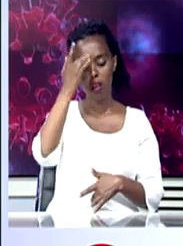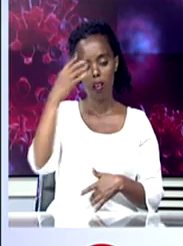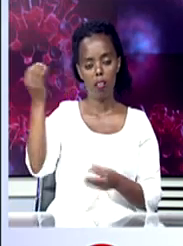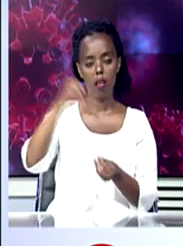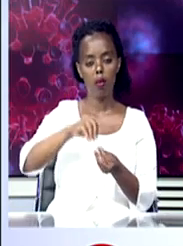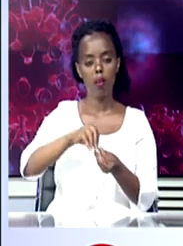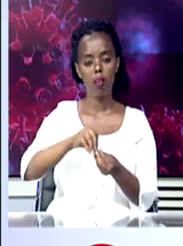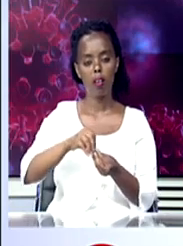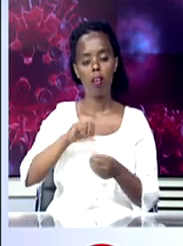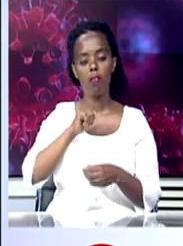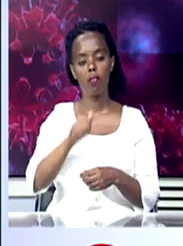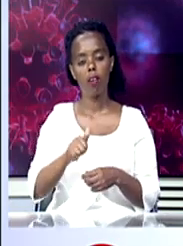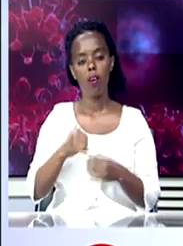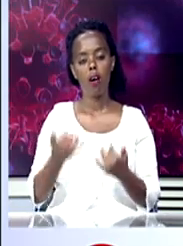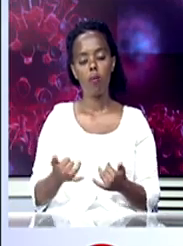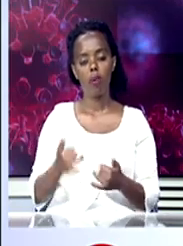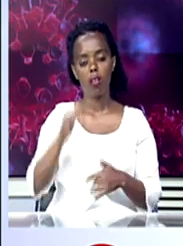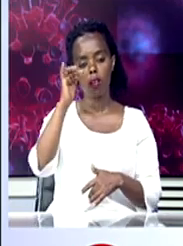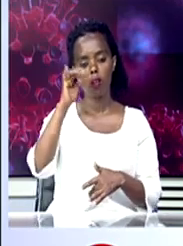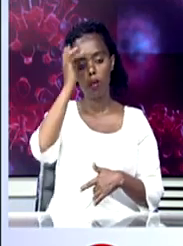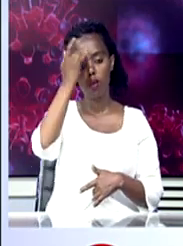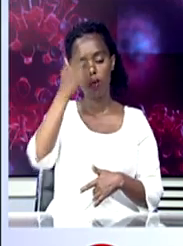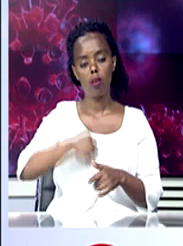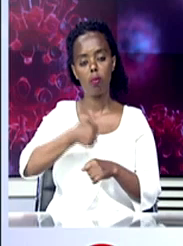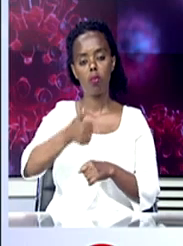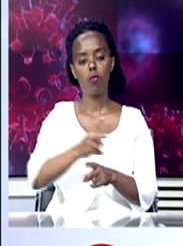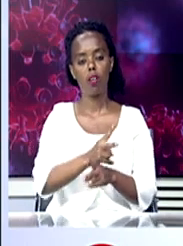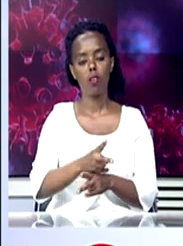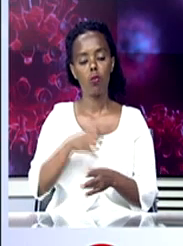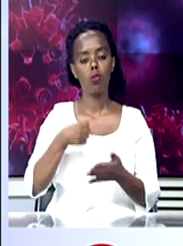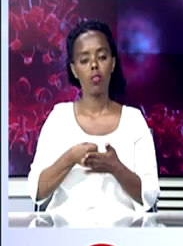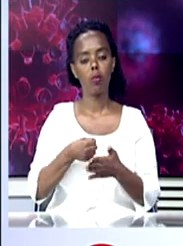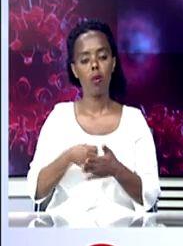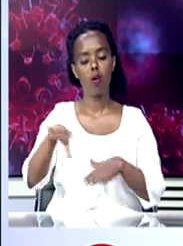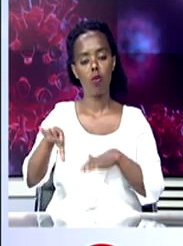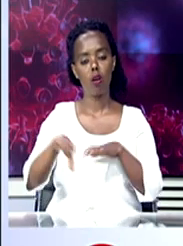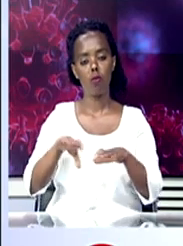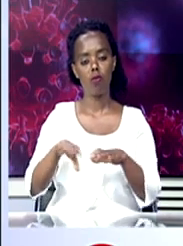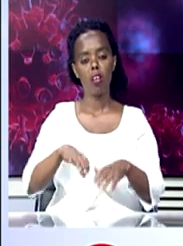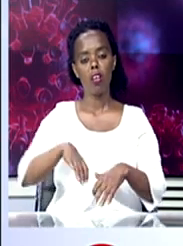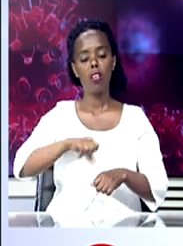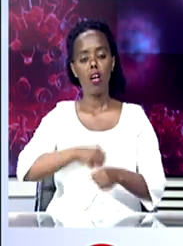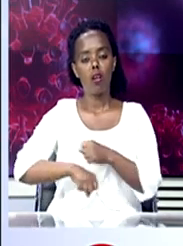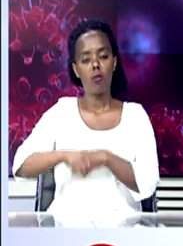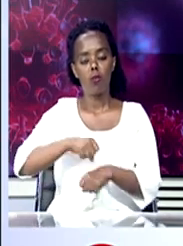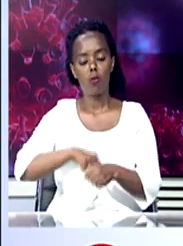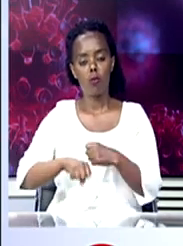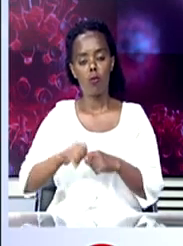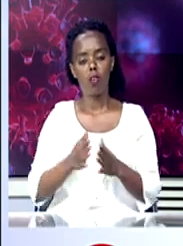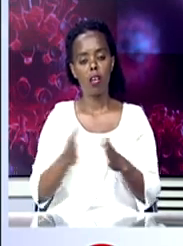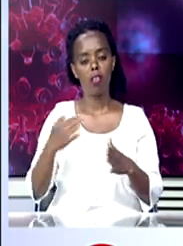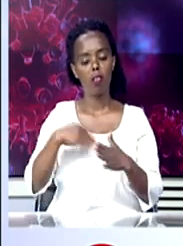fi amma dhimmi kun darbutti of eeggannoo cimaa godhamuu qaba. Yaaddoo guddaa sodaa guddaa keessa galuu hin